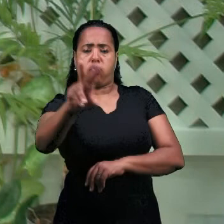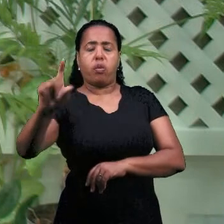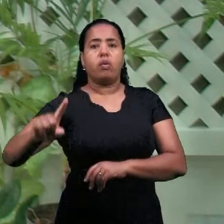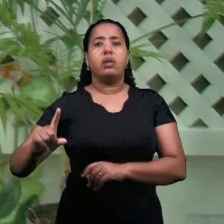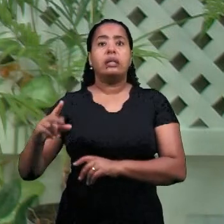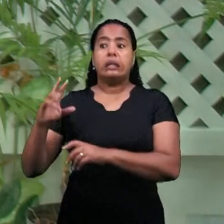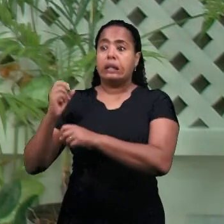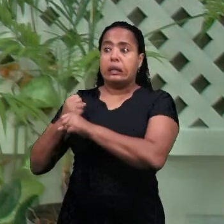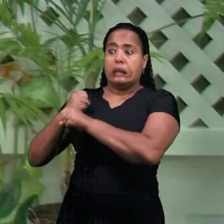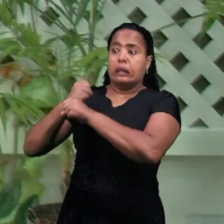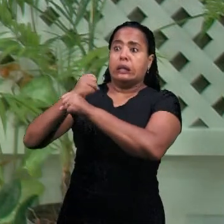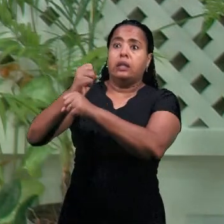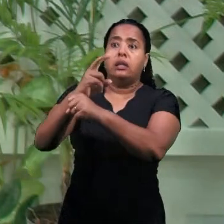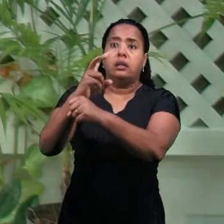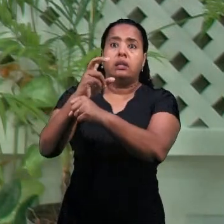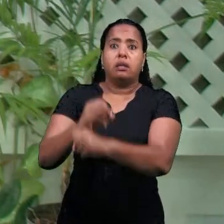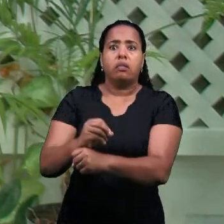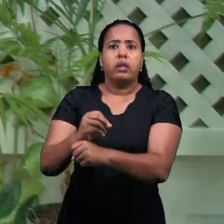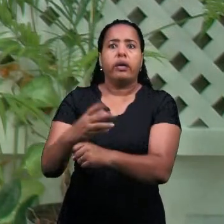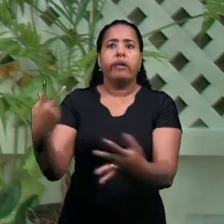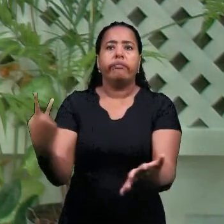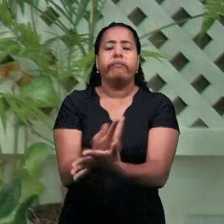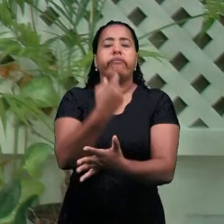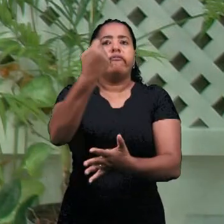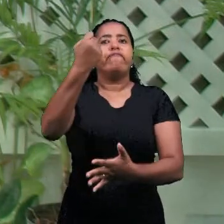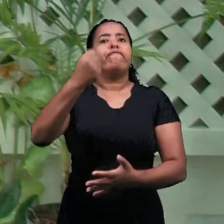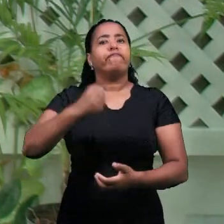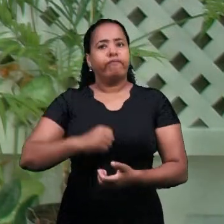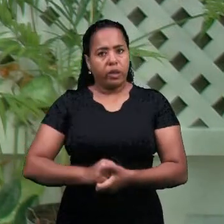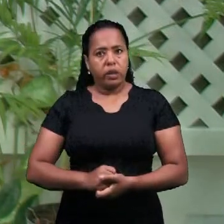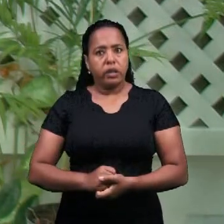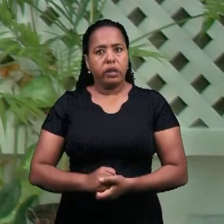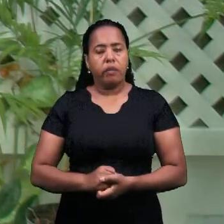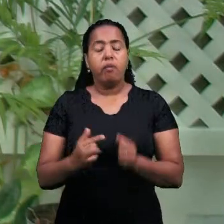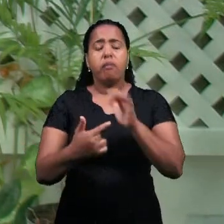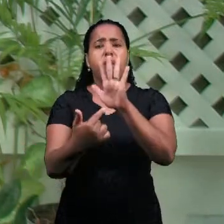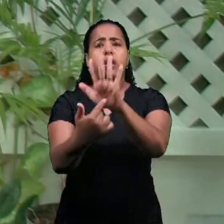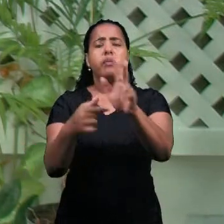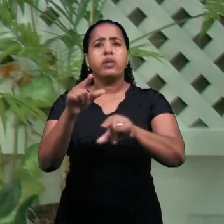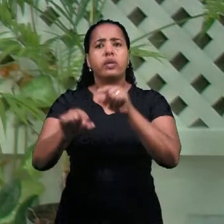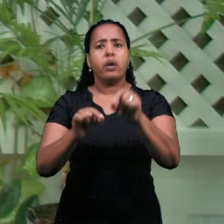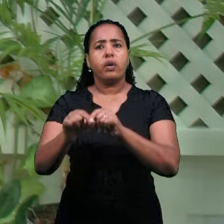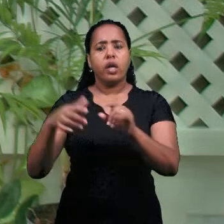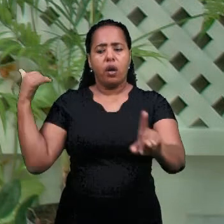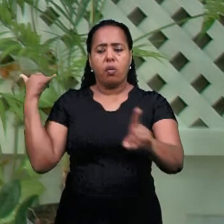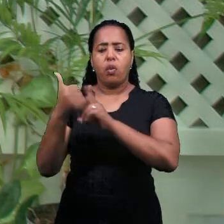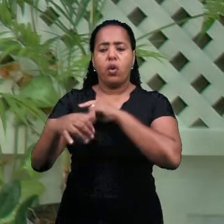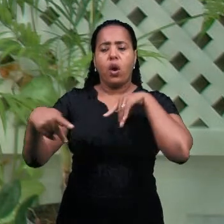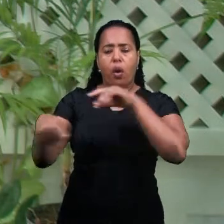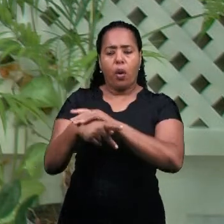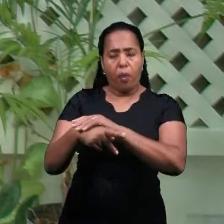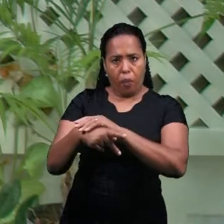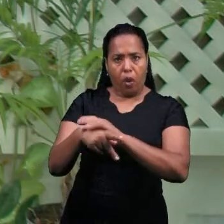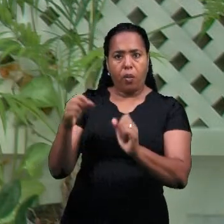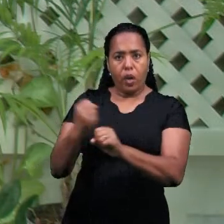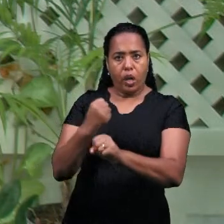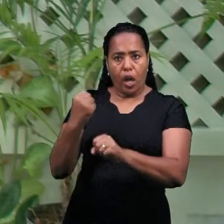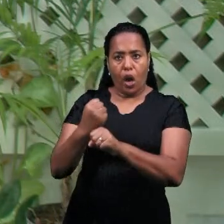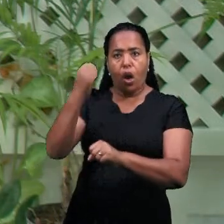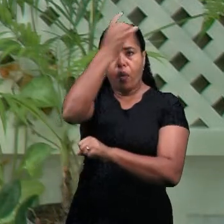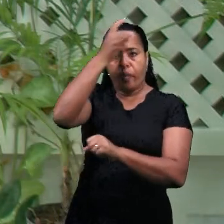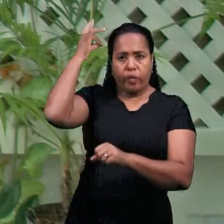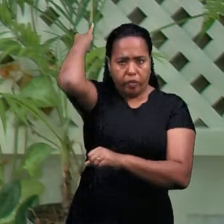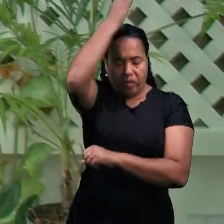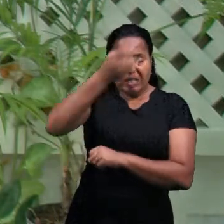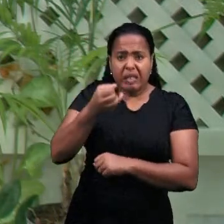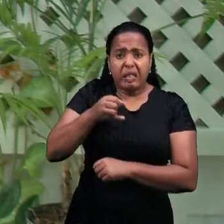prophétie euh, qui s'accomplit pour montrer que le prophétique est dans l'œuvre de l'esprit.